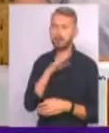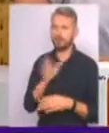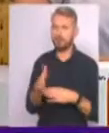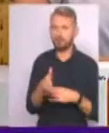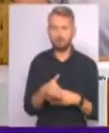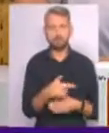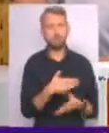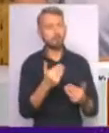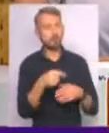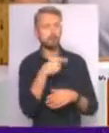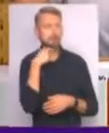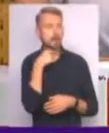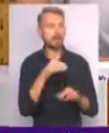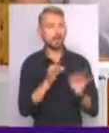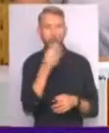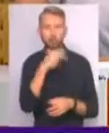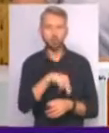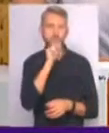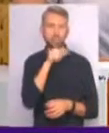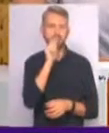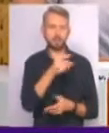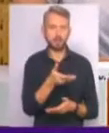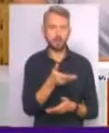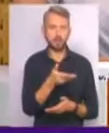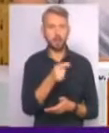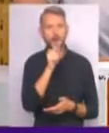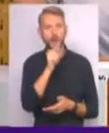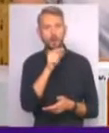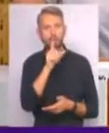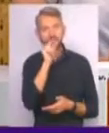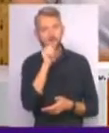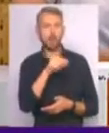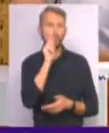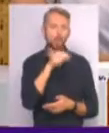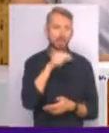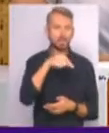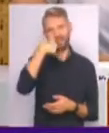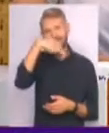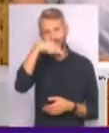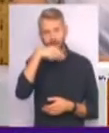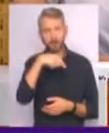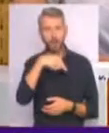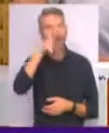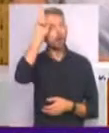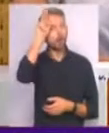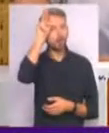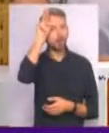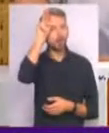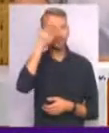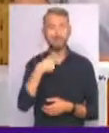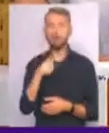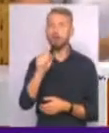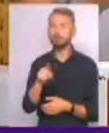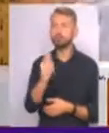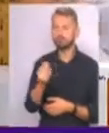мясу. Так. Конечно, лучшая птица. Курица, индейка, кролик. Пані Марино, я запитав про